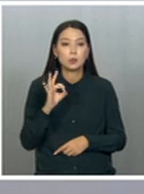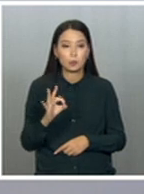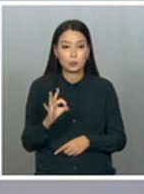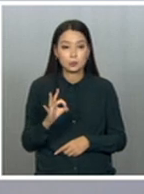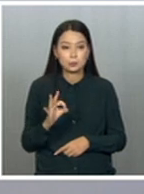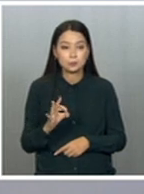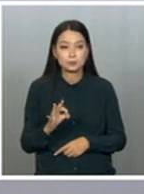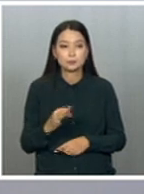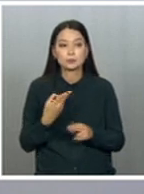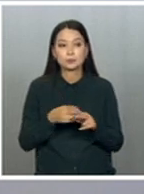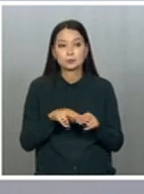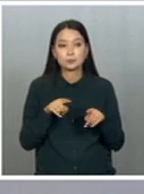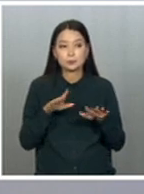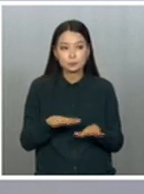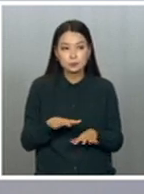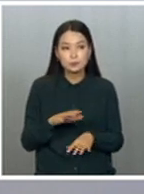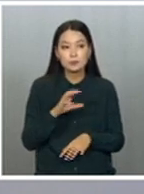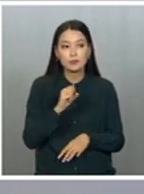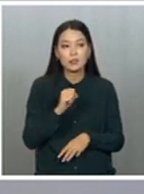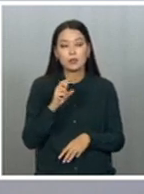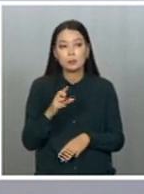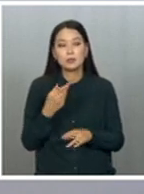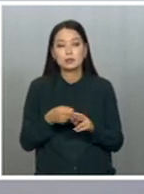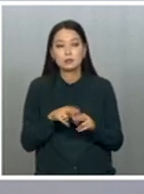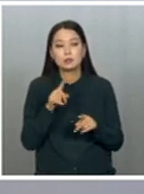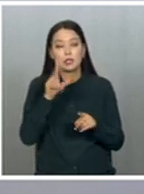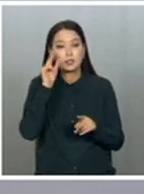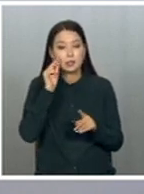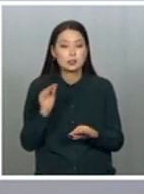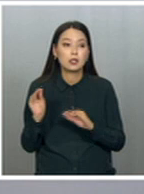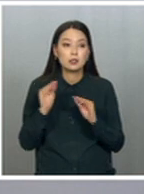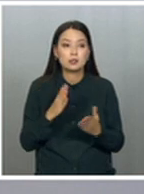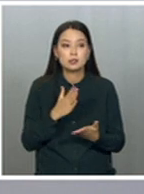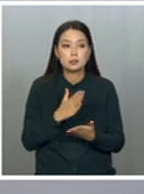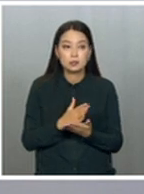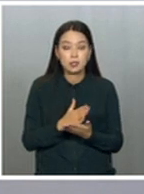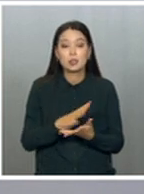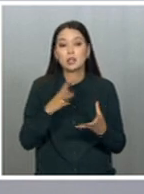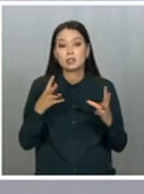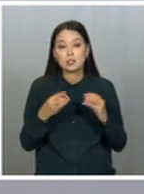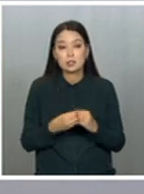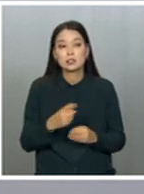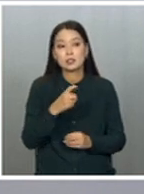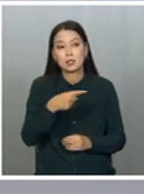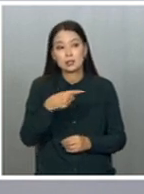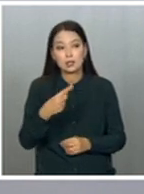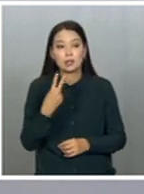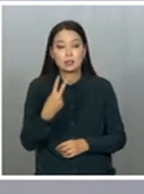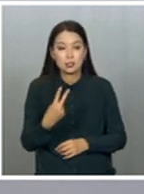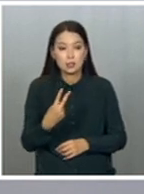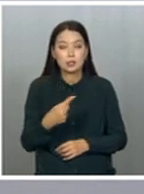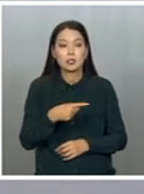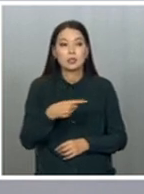0-ге. Мұндағы а, б ол нормал вектордың координаттары. Нәтижесінде бізде x азайтылған